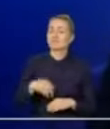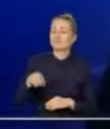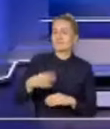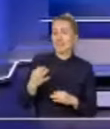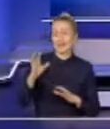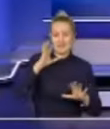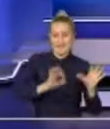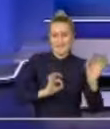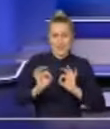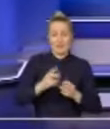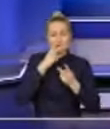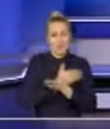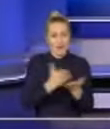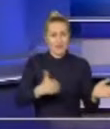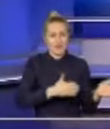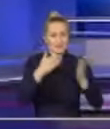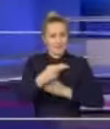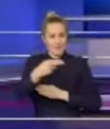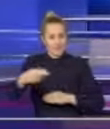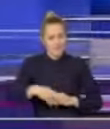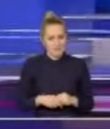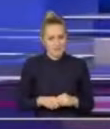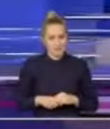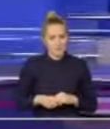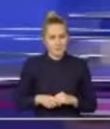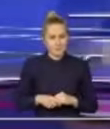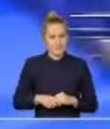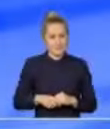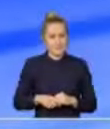Wiadomości. Zobaczmy, co jeszcze przed nami.